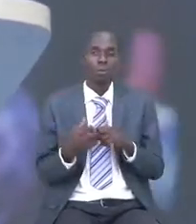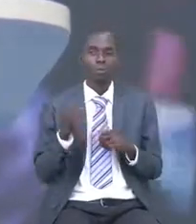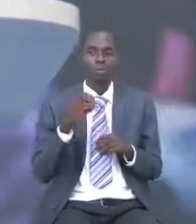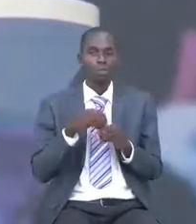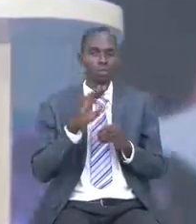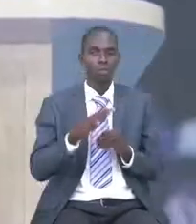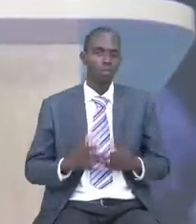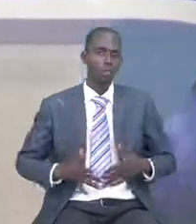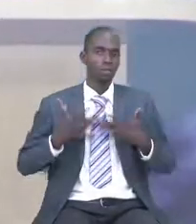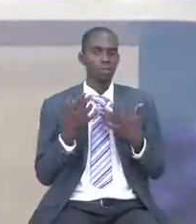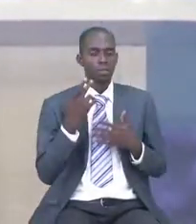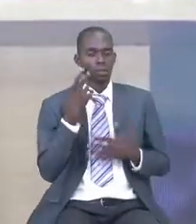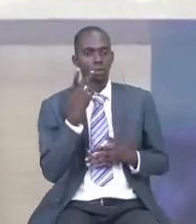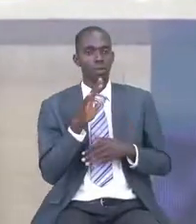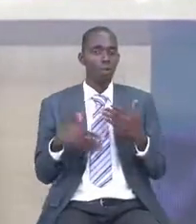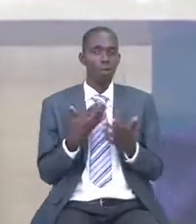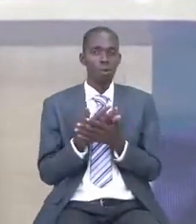Et tous les problèmes de ta vie,